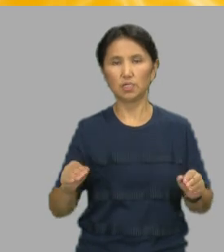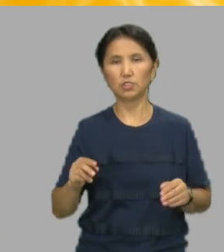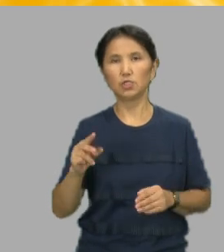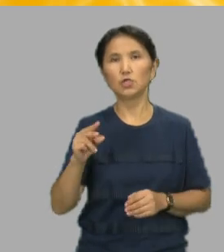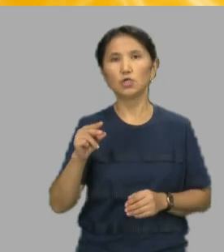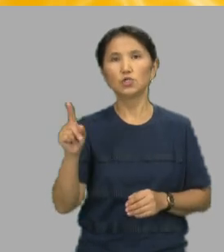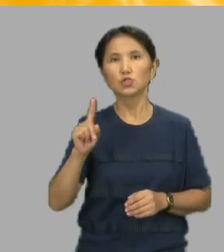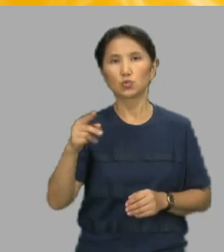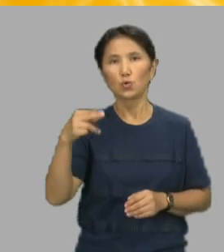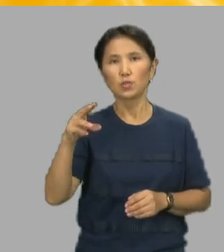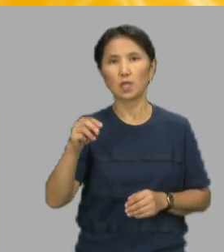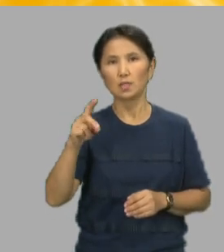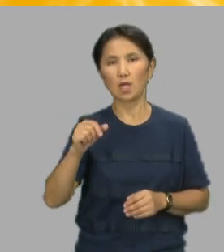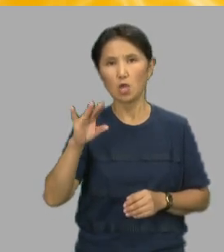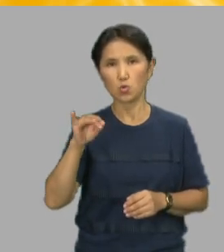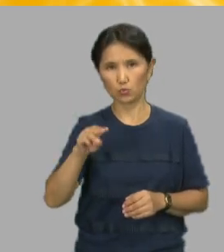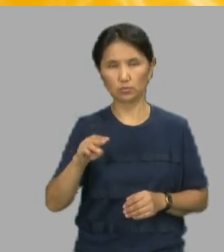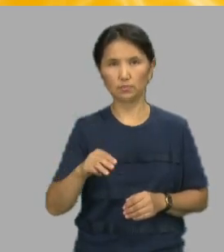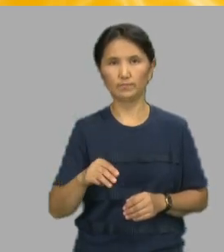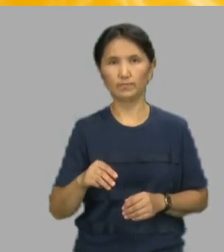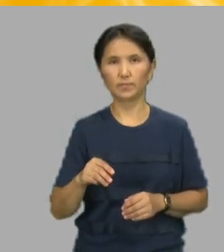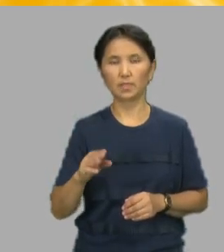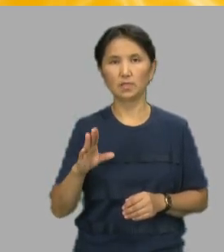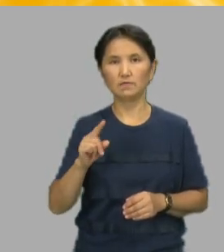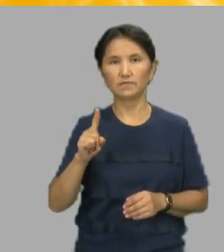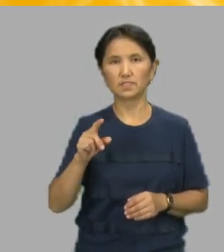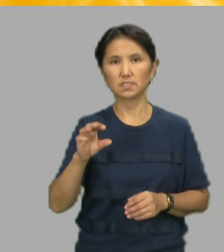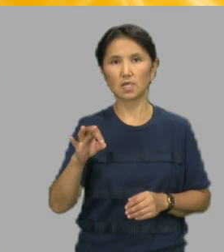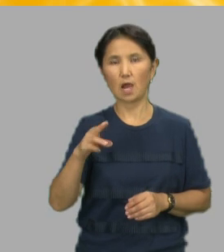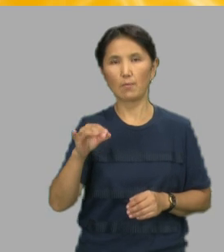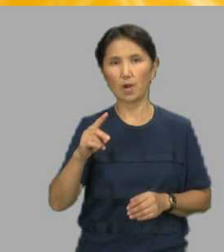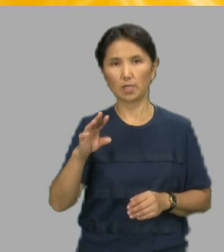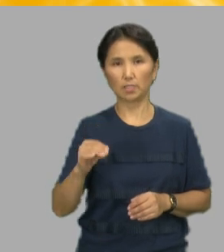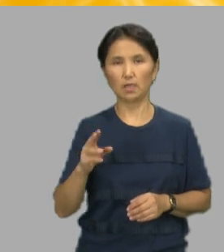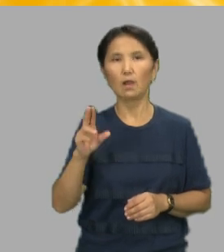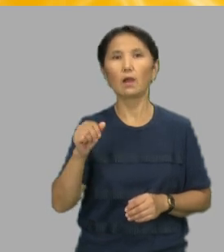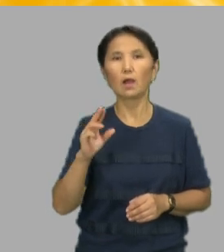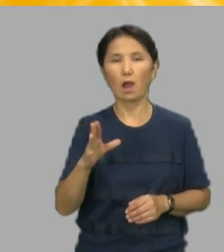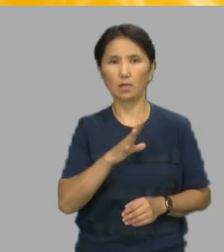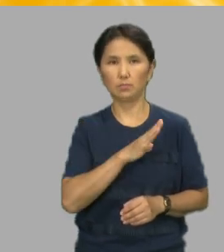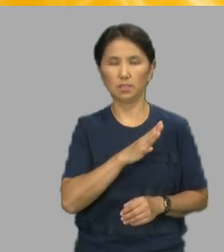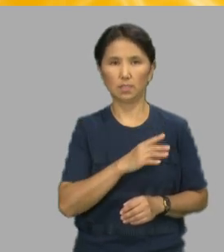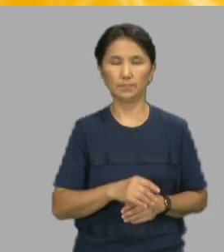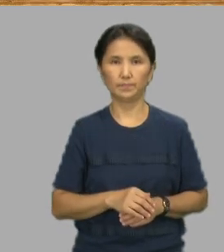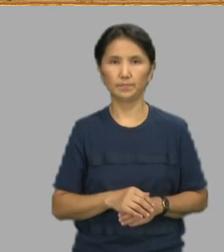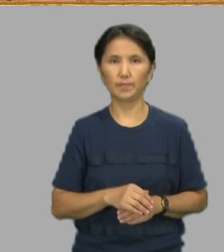Дети что делают? В зоопарке как